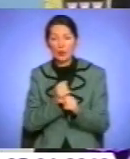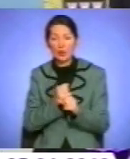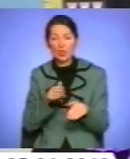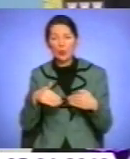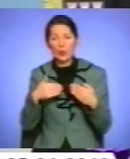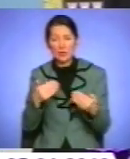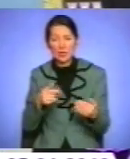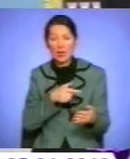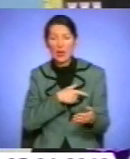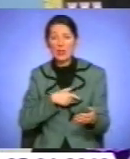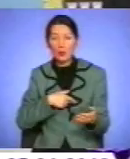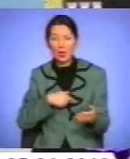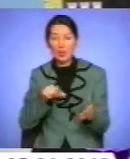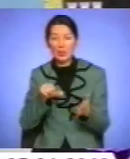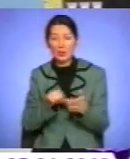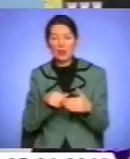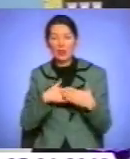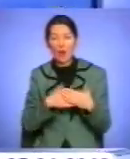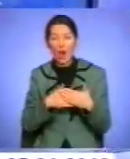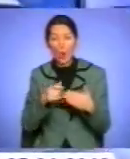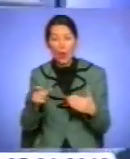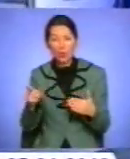пропозиціями депутатів, представників громадськості.